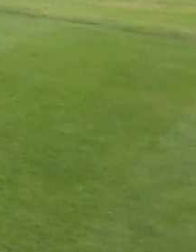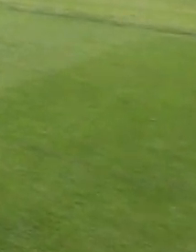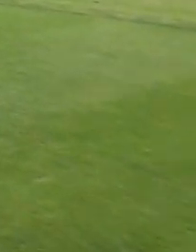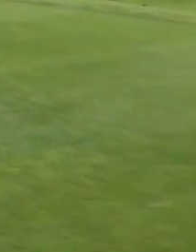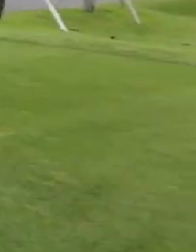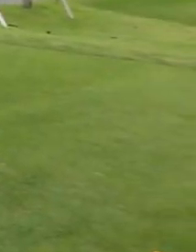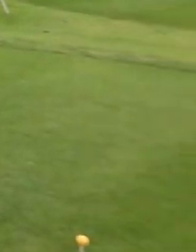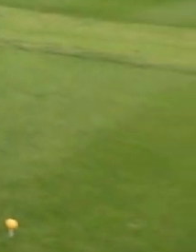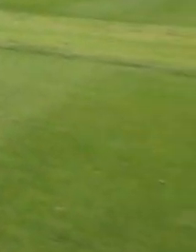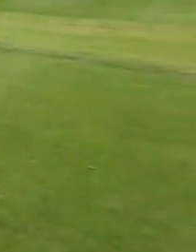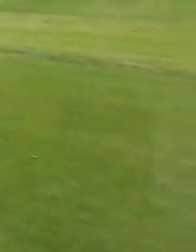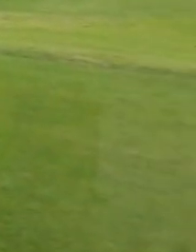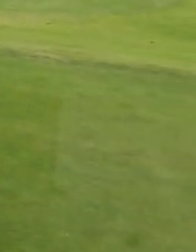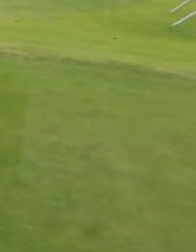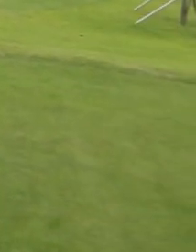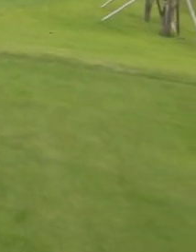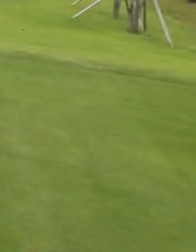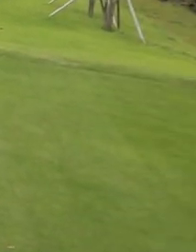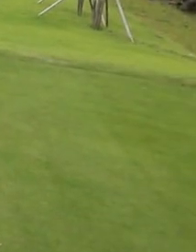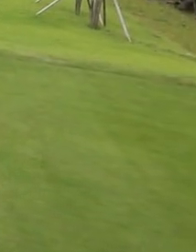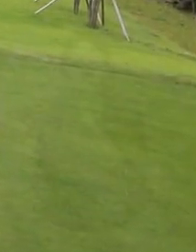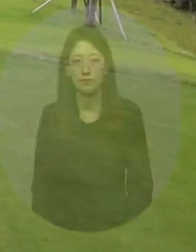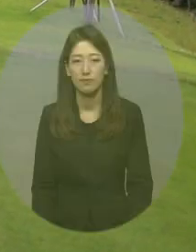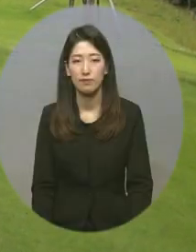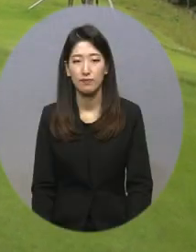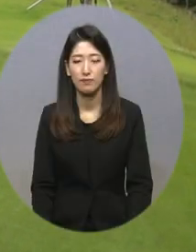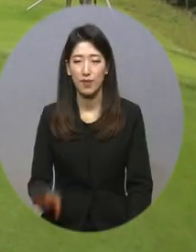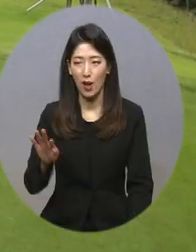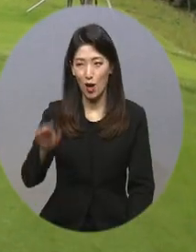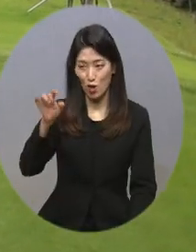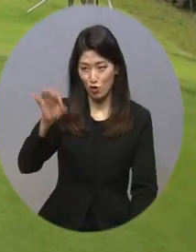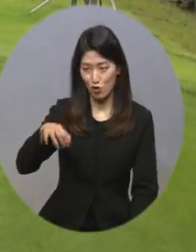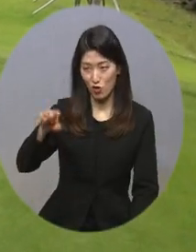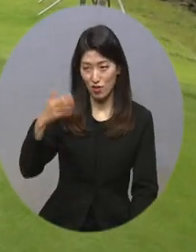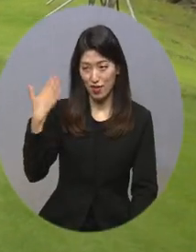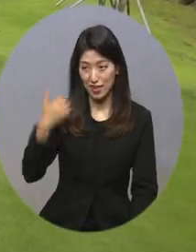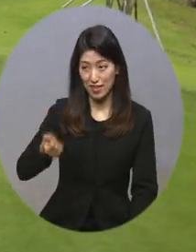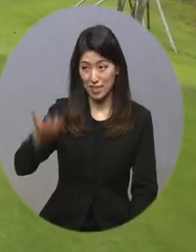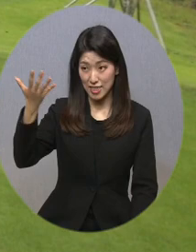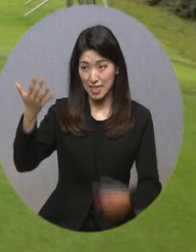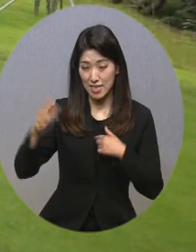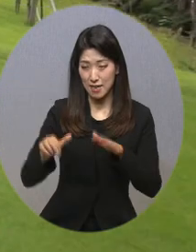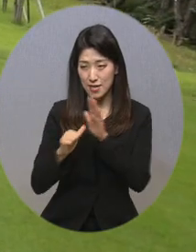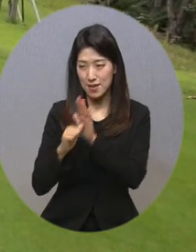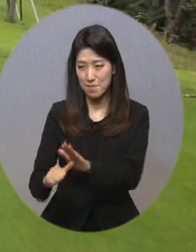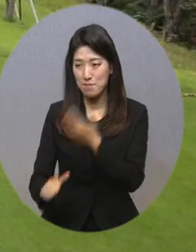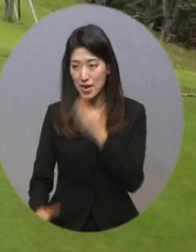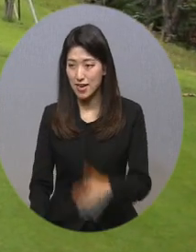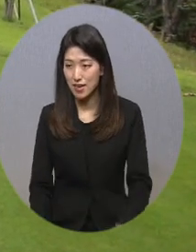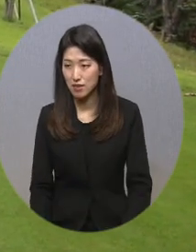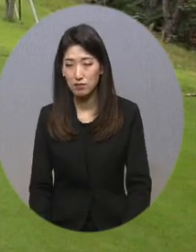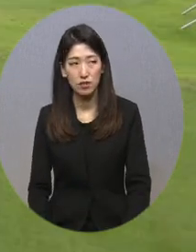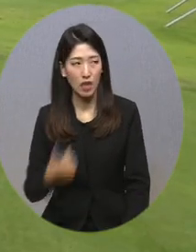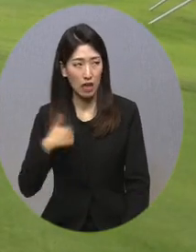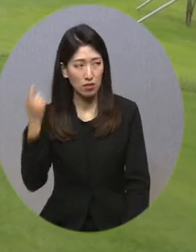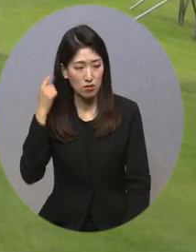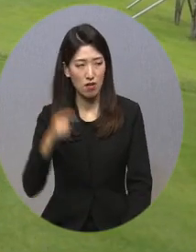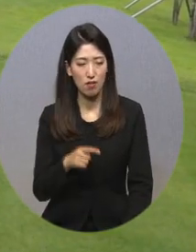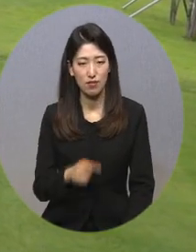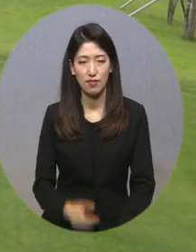사랑합니다. 나이스. 잘했어. 역시야. 우건 오빠 죽기 딱 좋네. 다 들려? 응. 다 들린다.